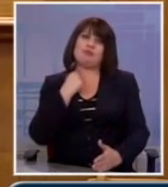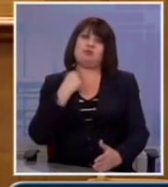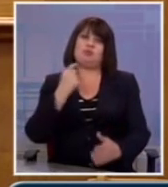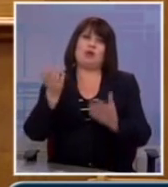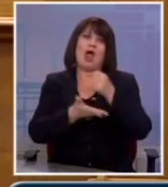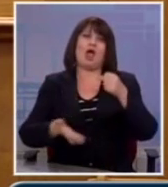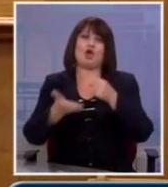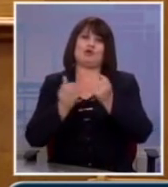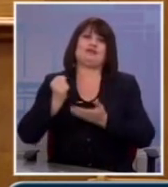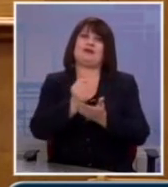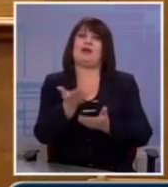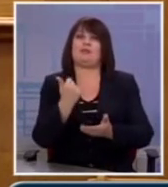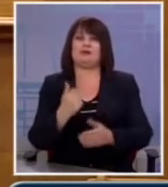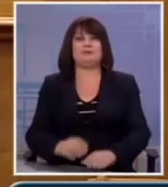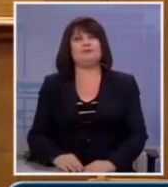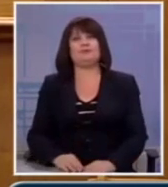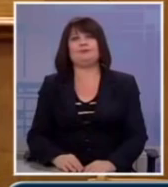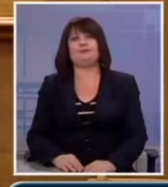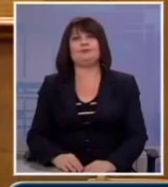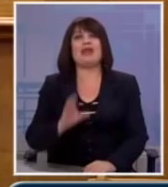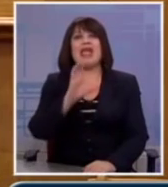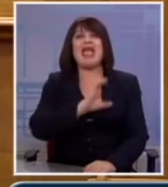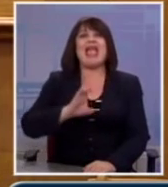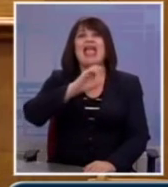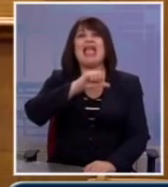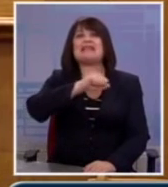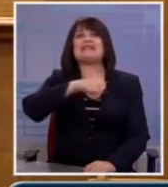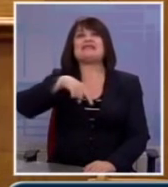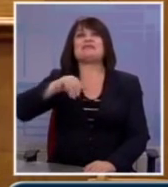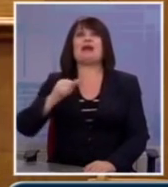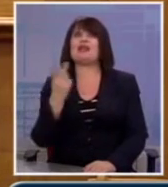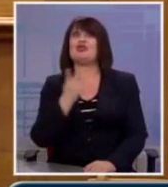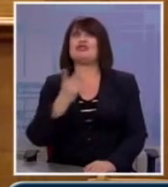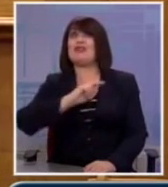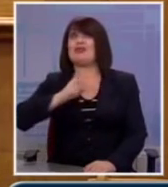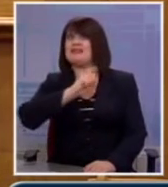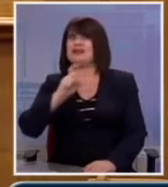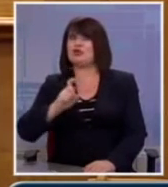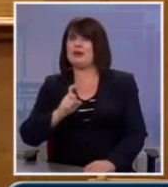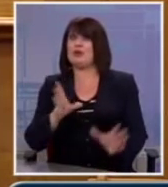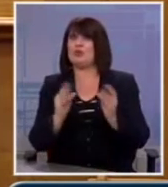19 δις. Να ενημερώσετε και την απώλεια του ΕΣΠΑ. 22 δις.